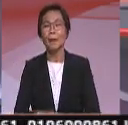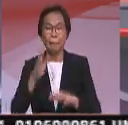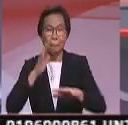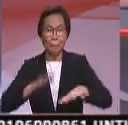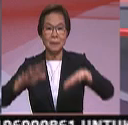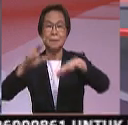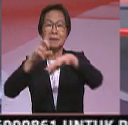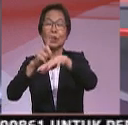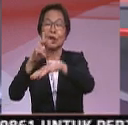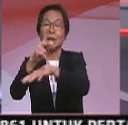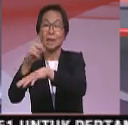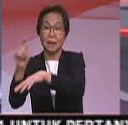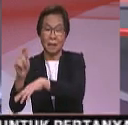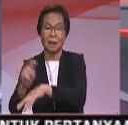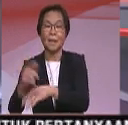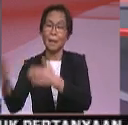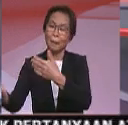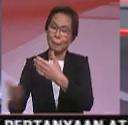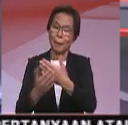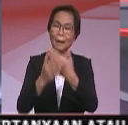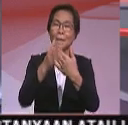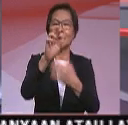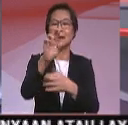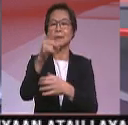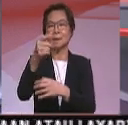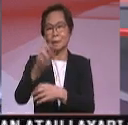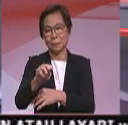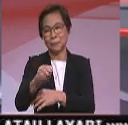banjir di Kota Tinggi. Kembali ke Angkasa Puri.